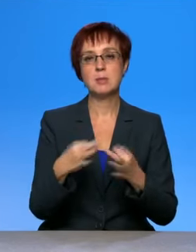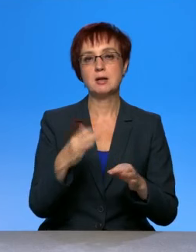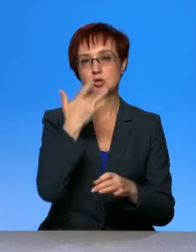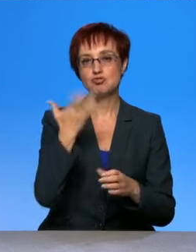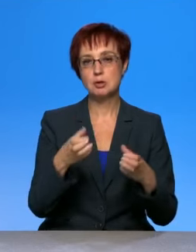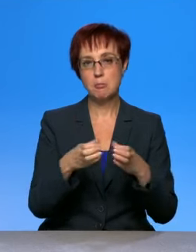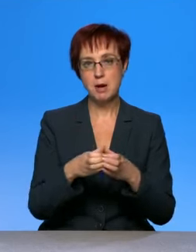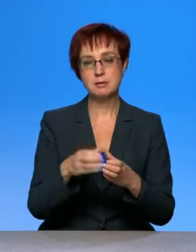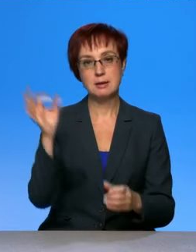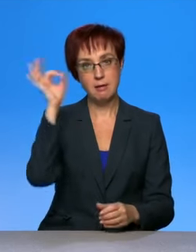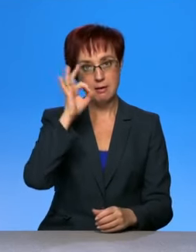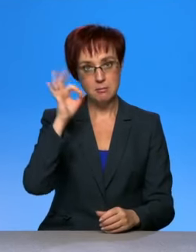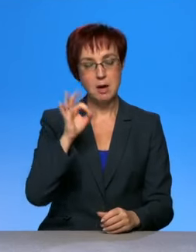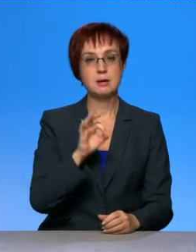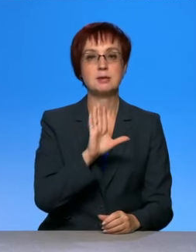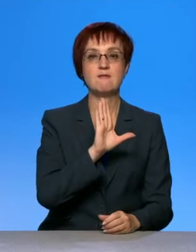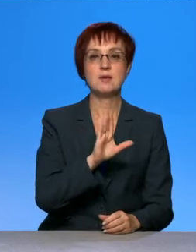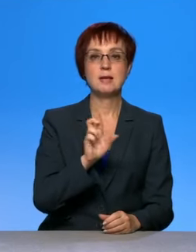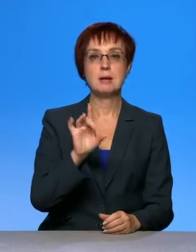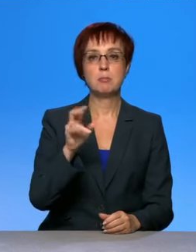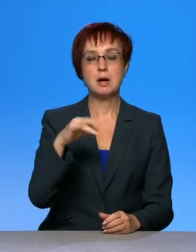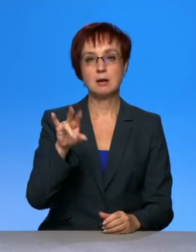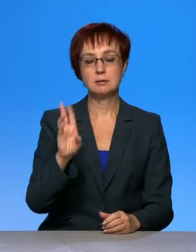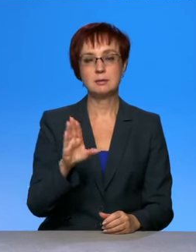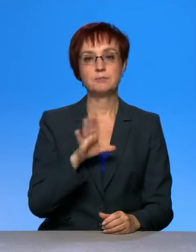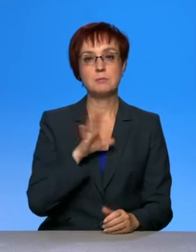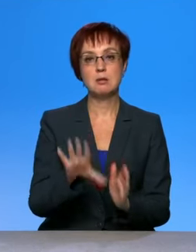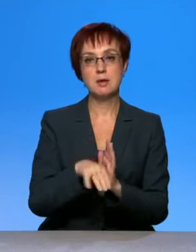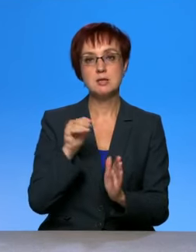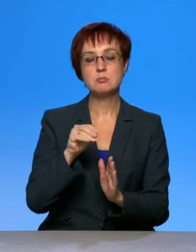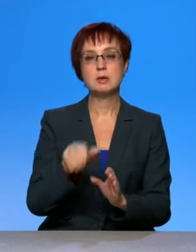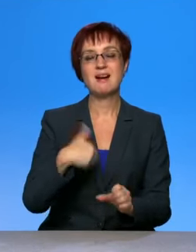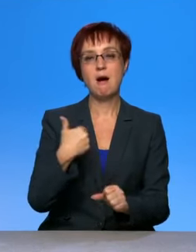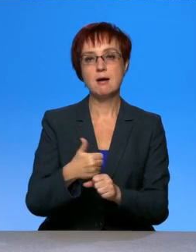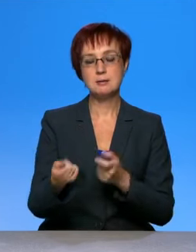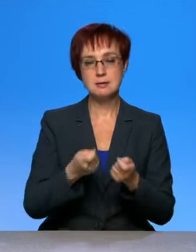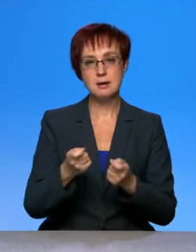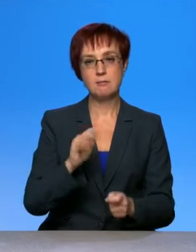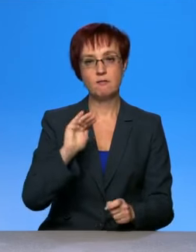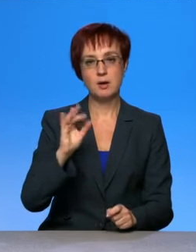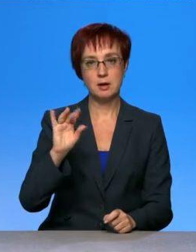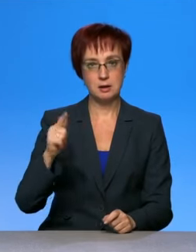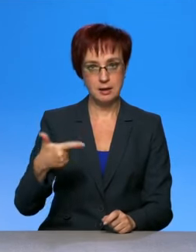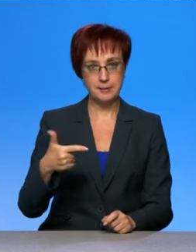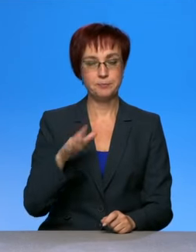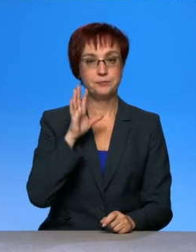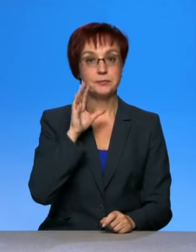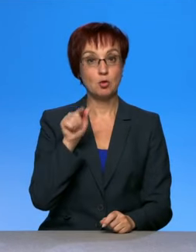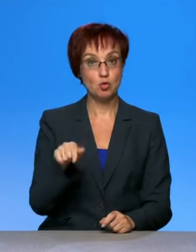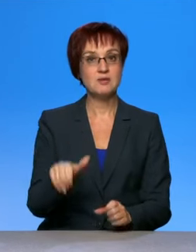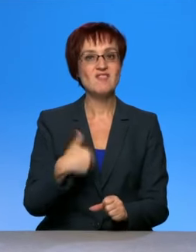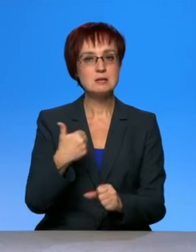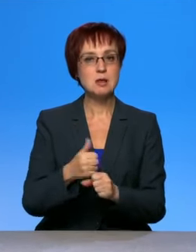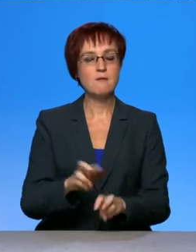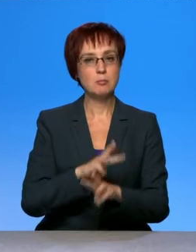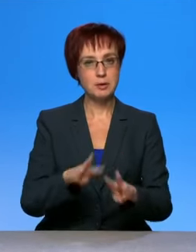Вили брант был избран канцлером Федеративной Республики Германия когда он возглавил Правительство это был резкий поворот